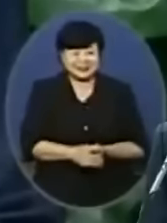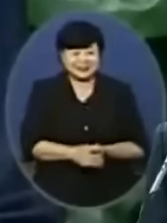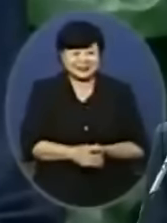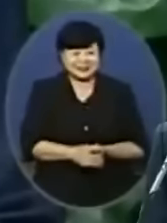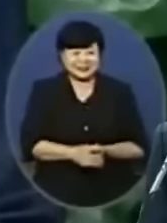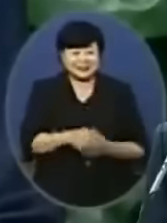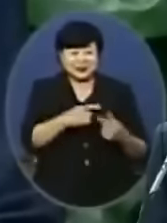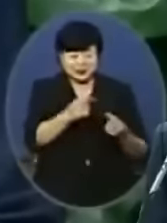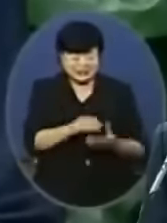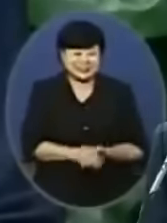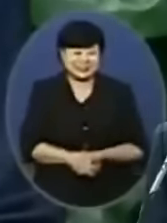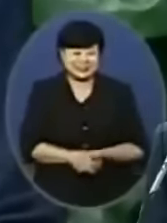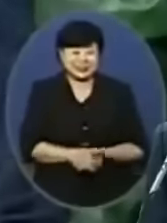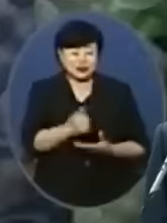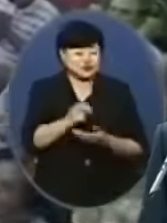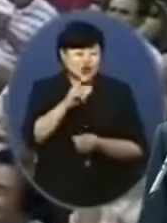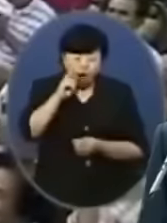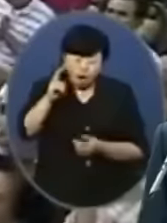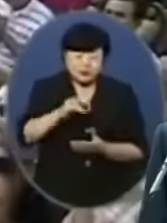한번 따라 말씀하십시오. 주여,